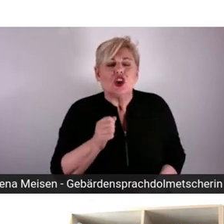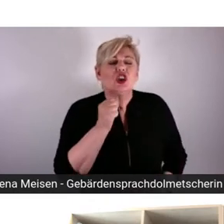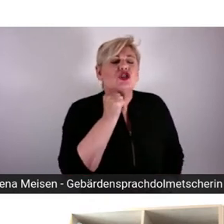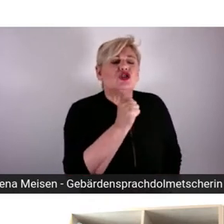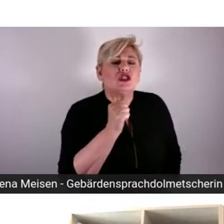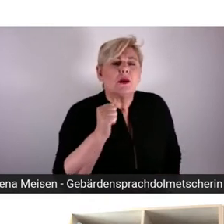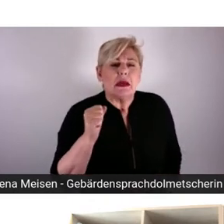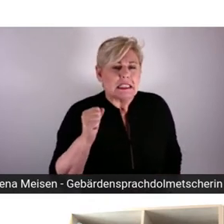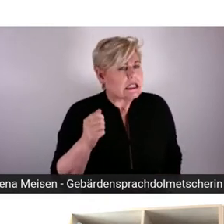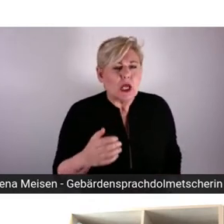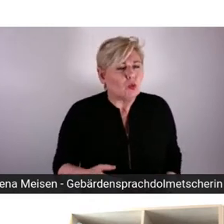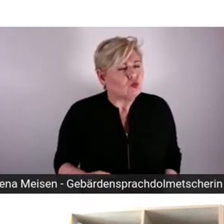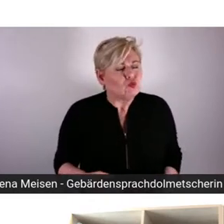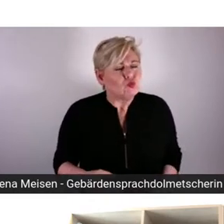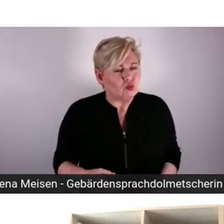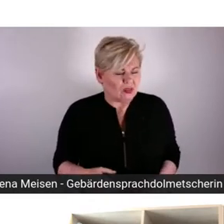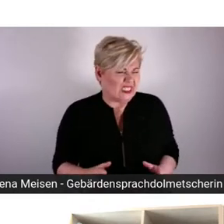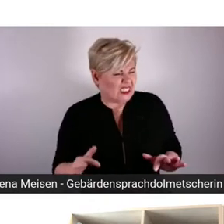dadurch